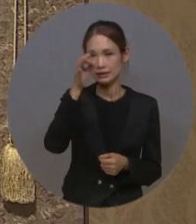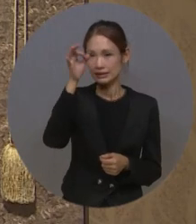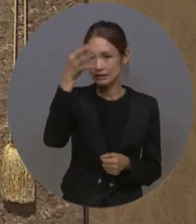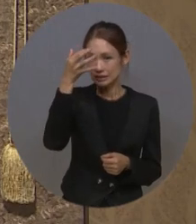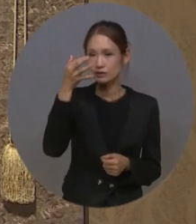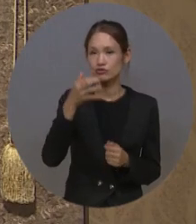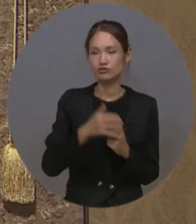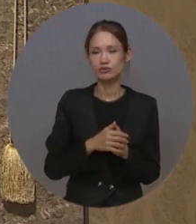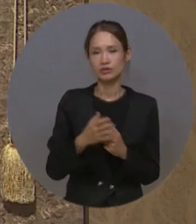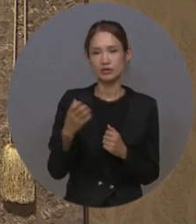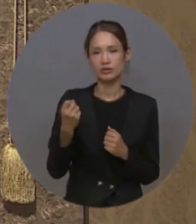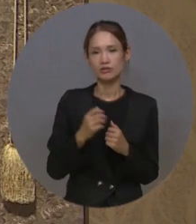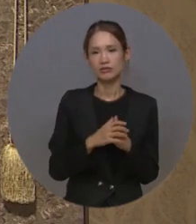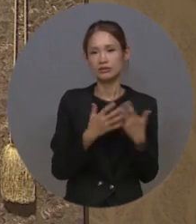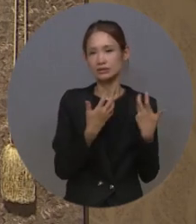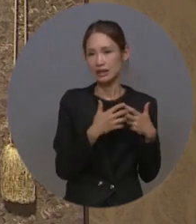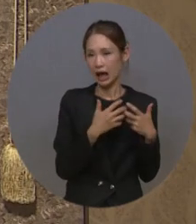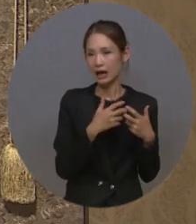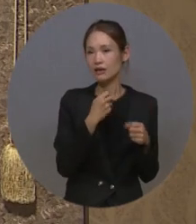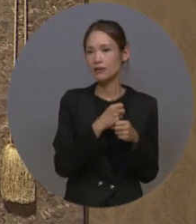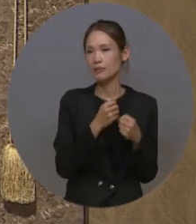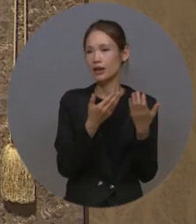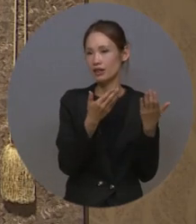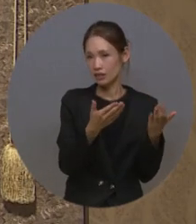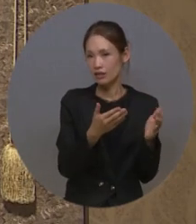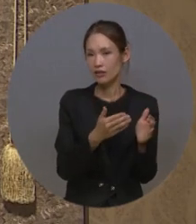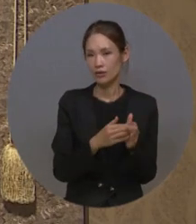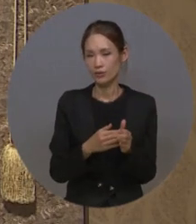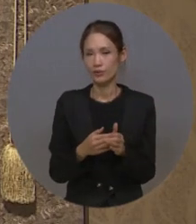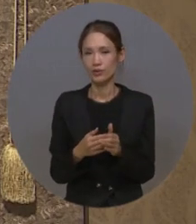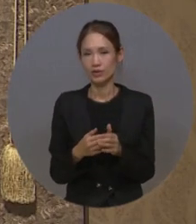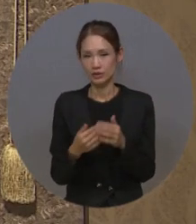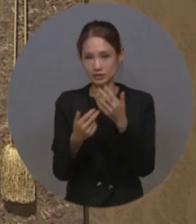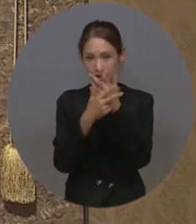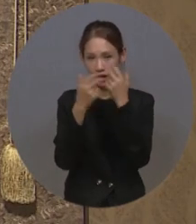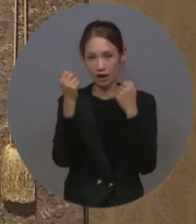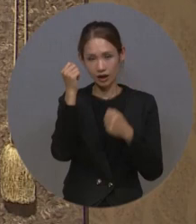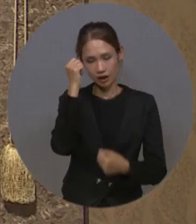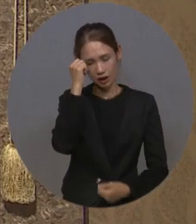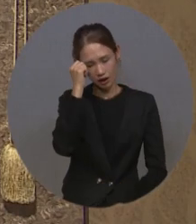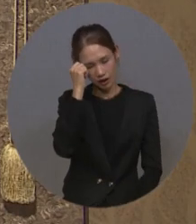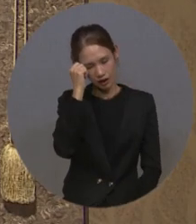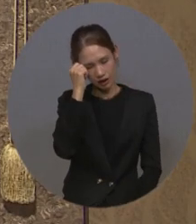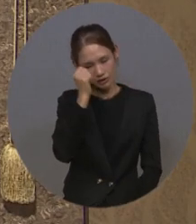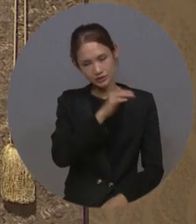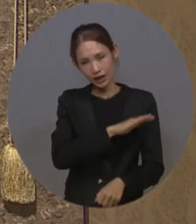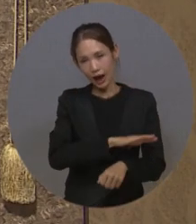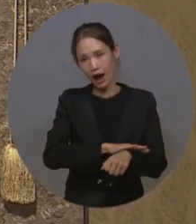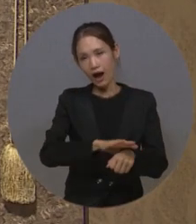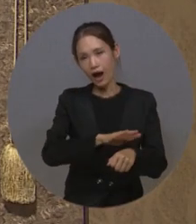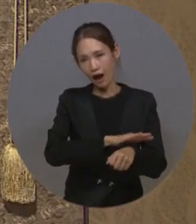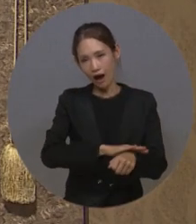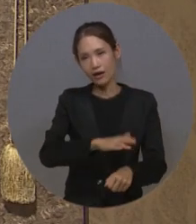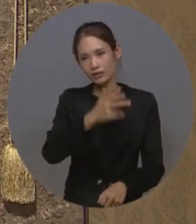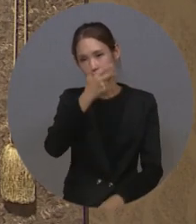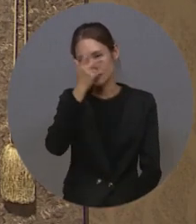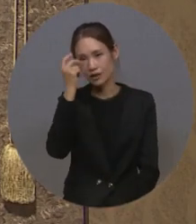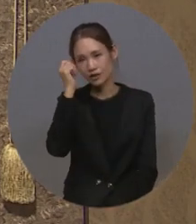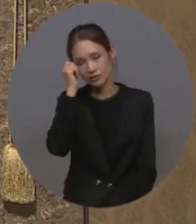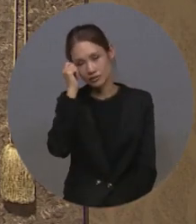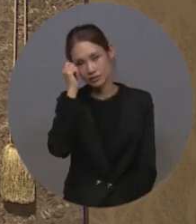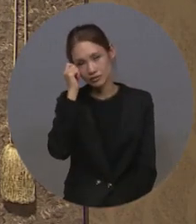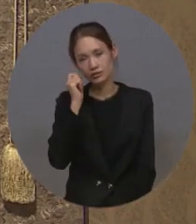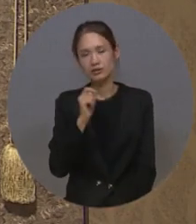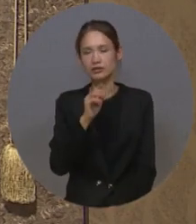이제 장치를 만들어 드렸더니 네. 잠을 잘 주무시면서 그런 증상들이